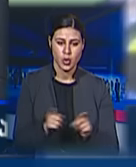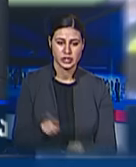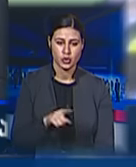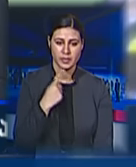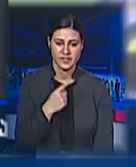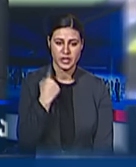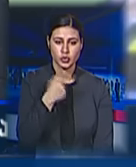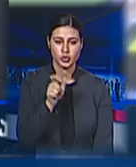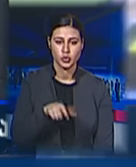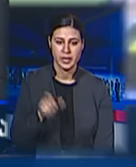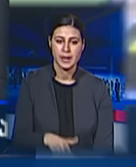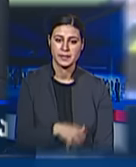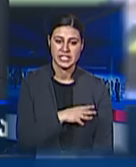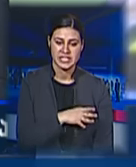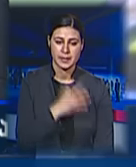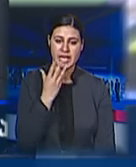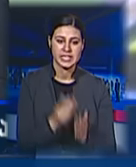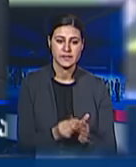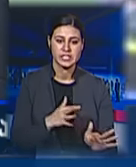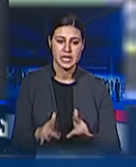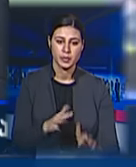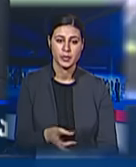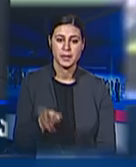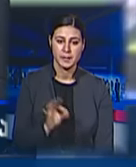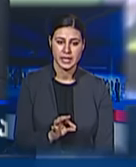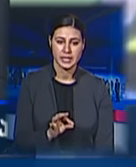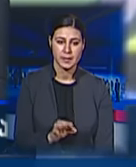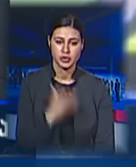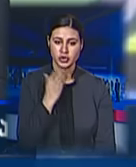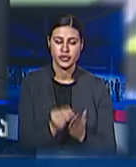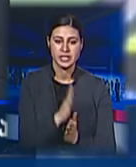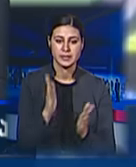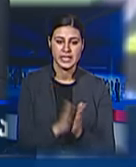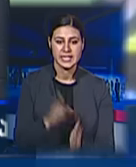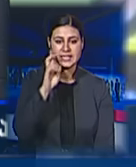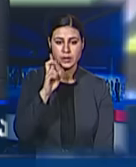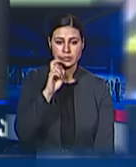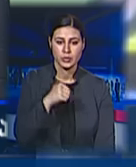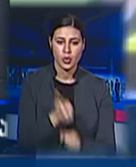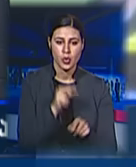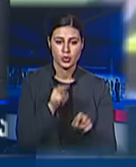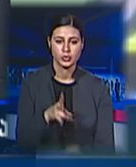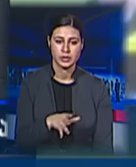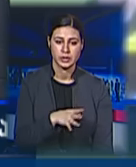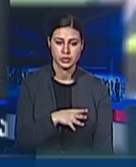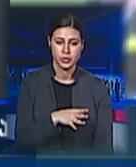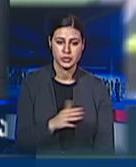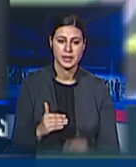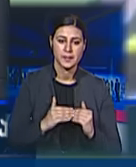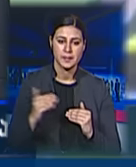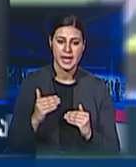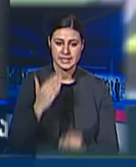ვთქვათ, სუბიექტები მდიდრდებიან თავიანთი საქმიანობით, თუმცა ჩვენ მთლიანად სახელმწიფო ორიენტირებული უნდა იყოს